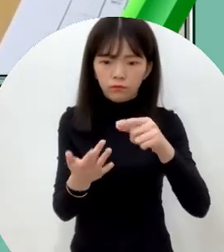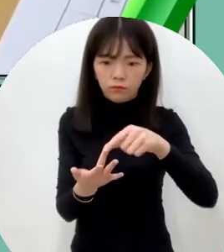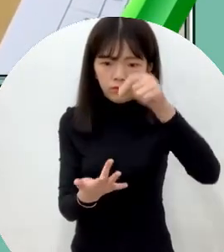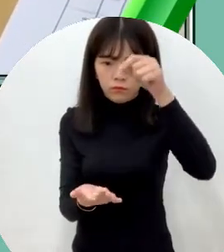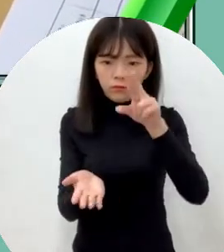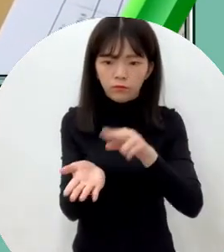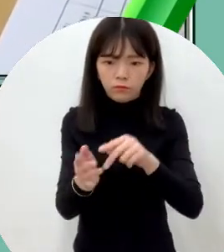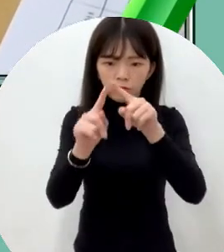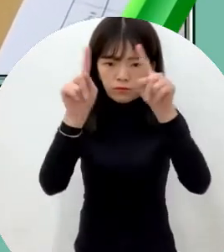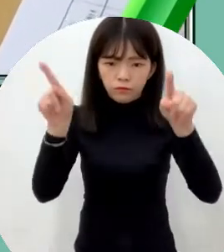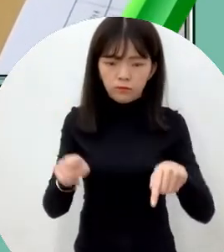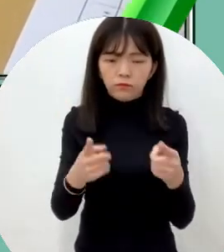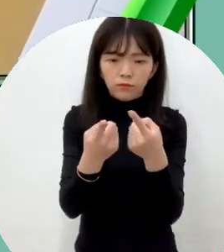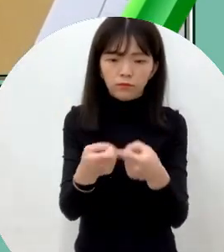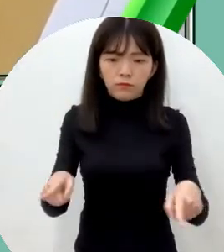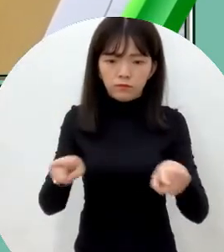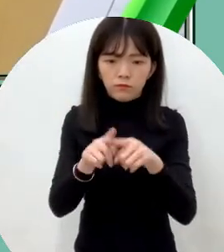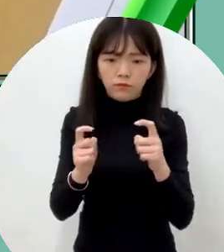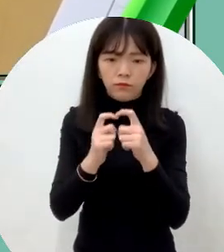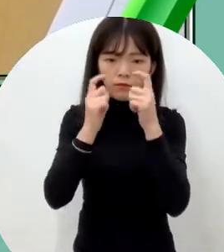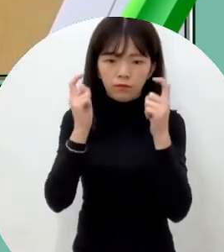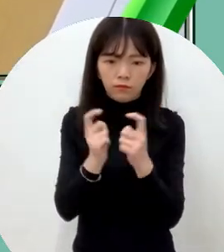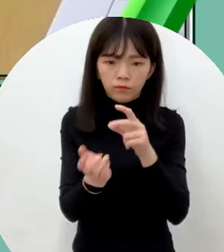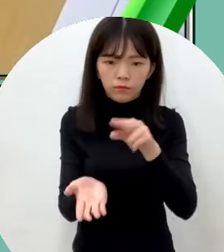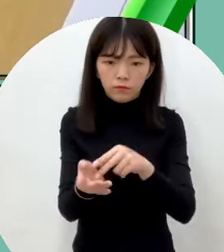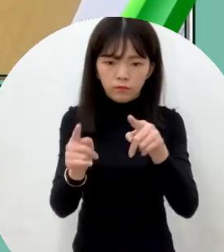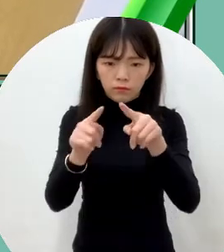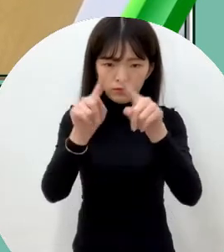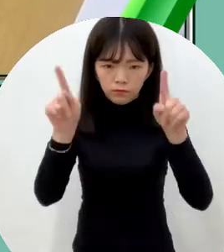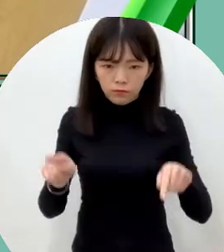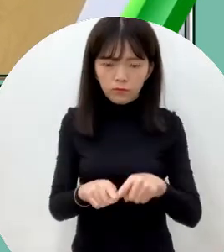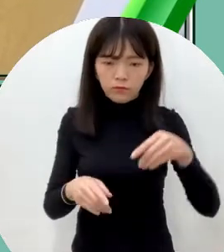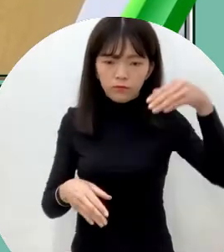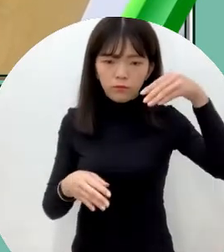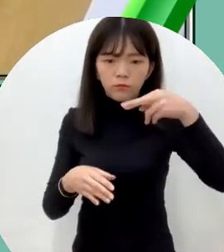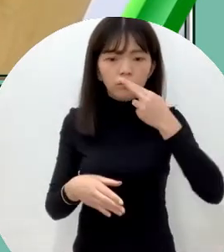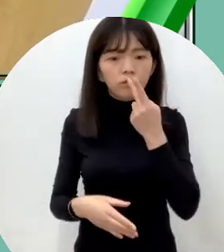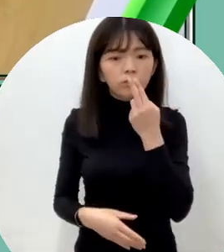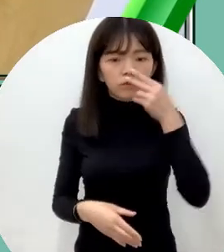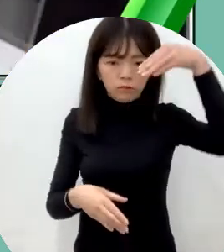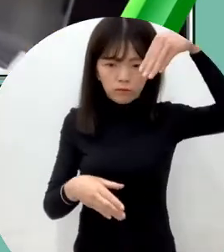문제지 보관용 봉투에 넣어 바닥에 내려놓습니다.